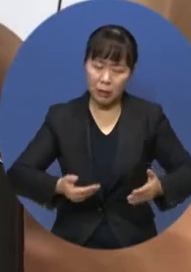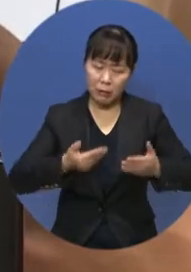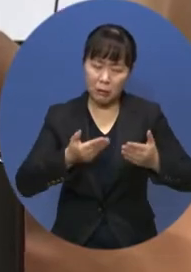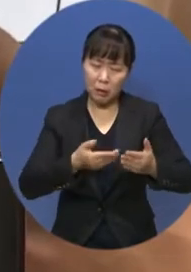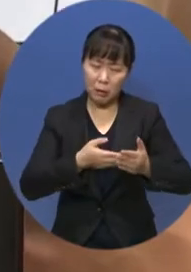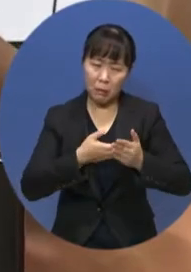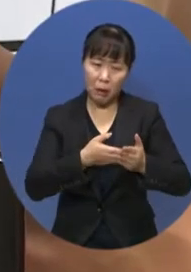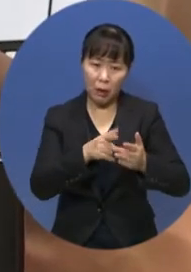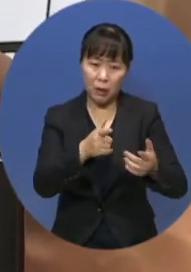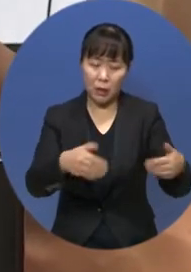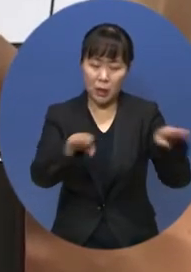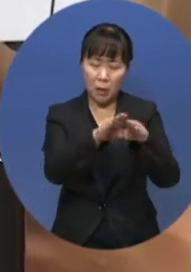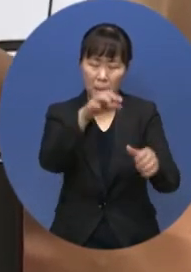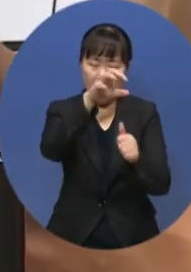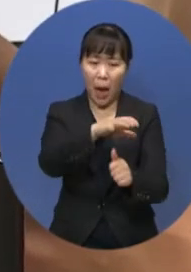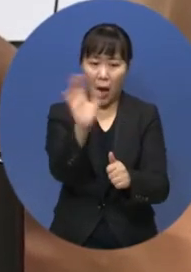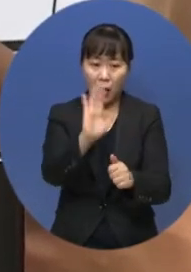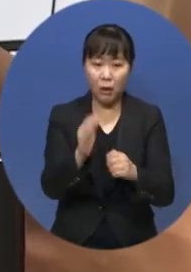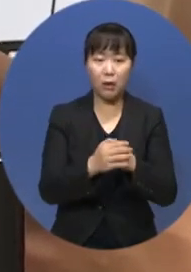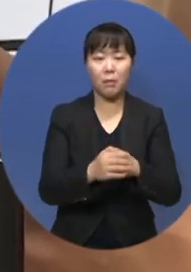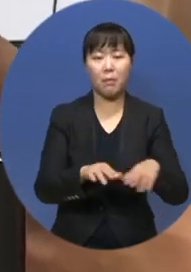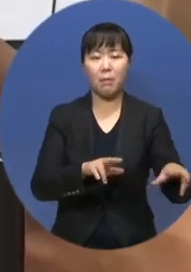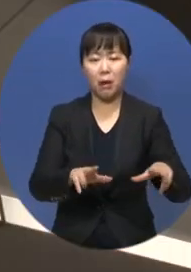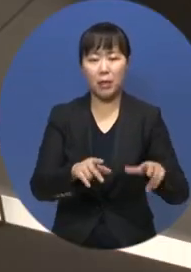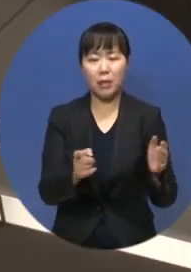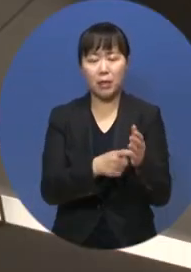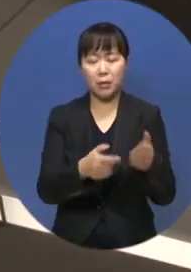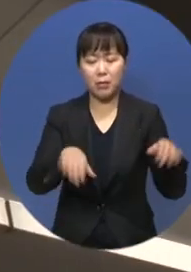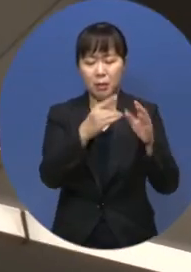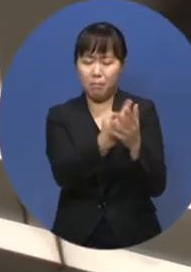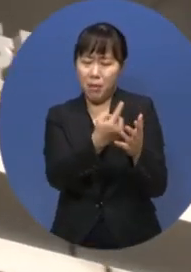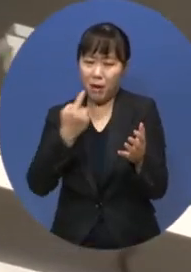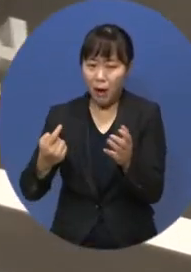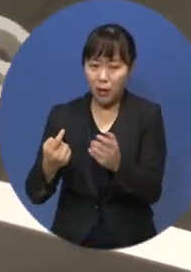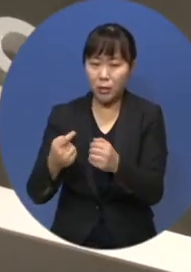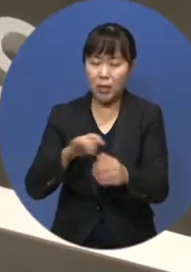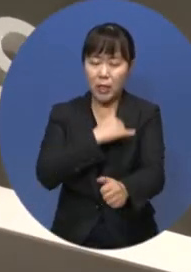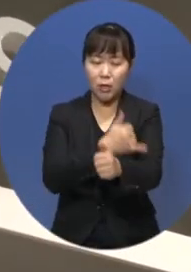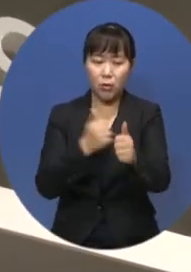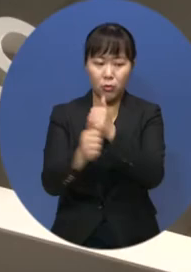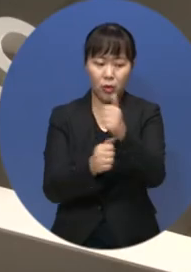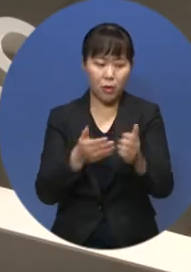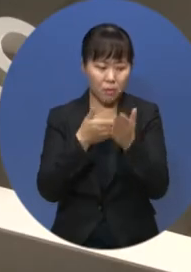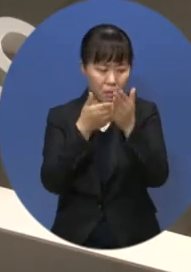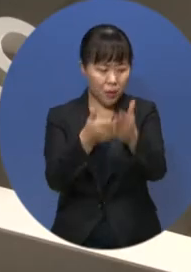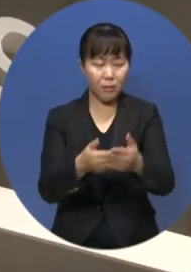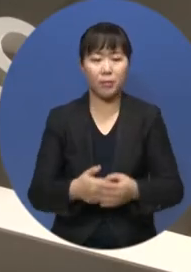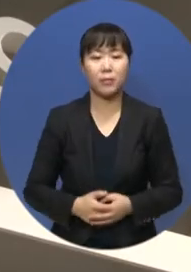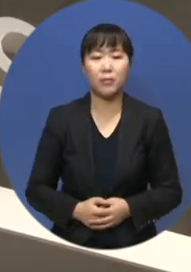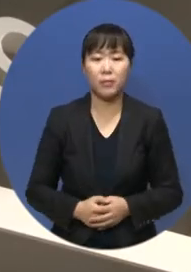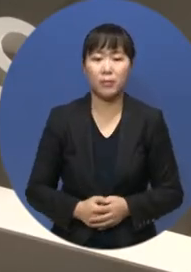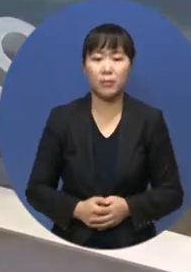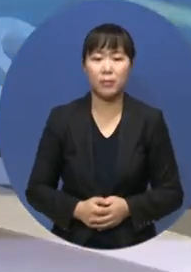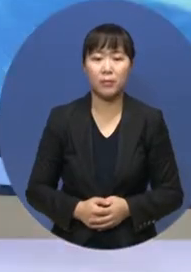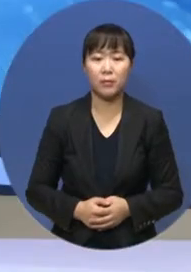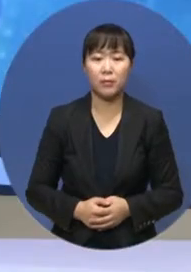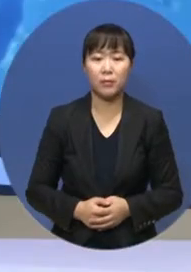강요하는 시설 폐쇄가 아닌 즉각적인 긴급 탈시설을 인권위에 요청했습니다.